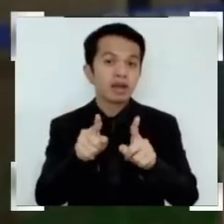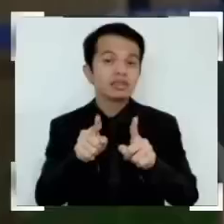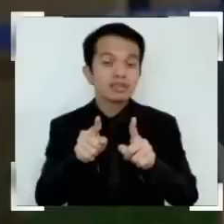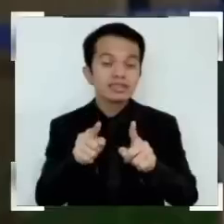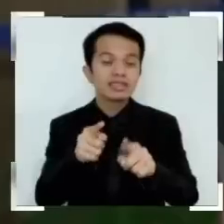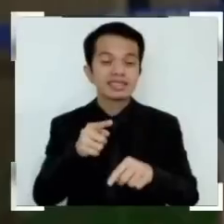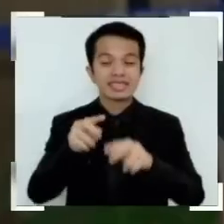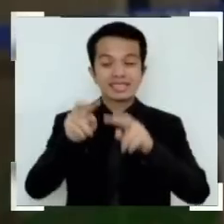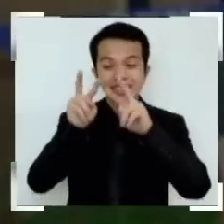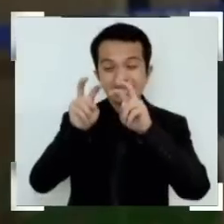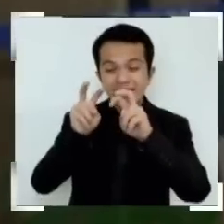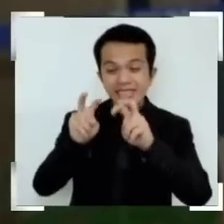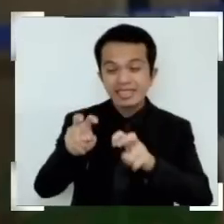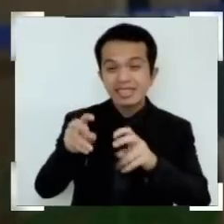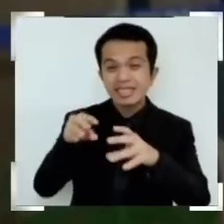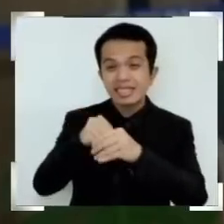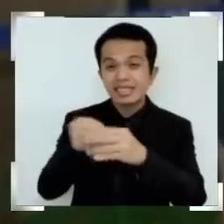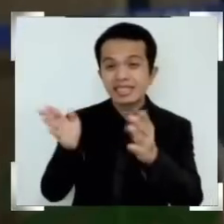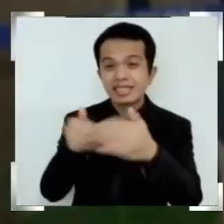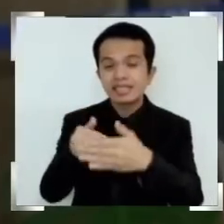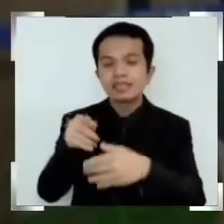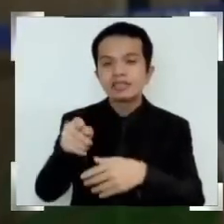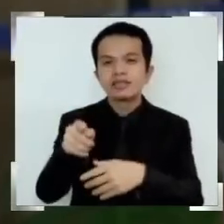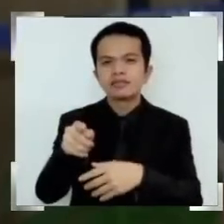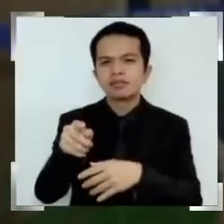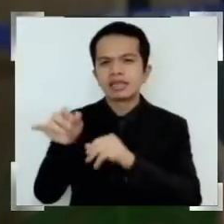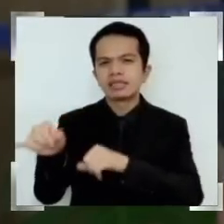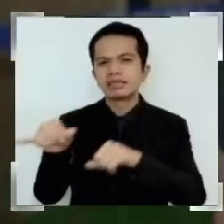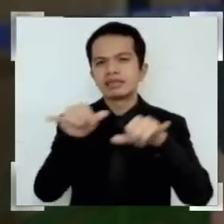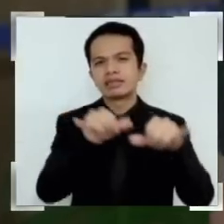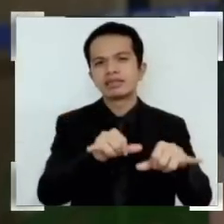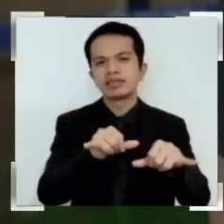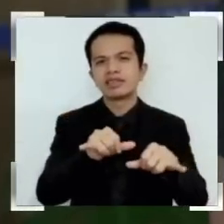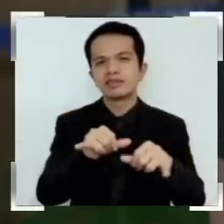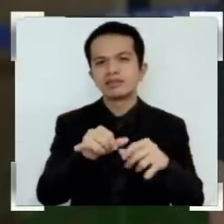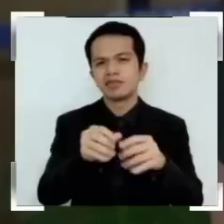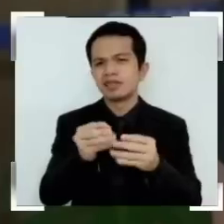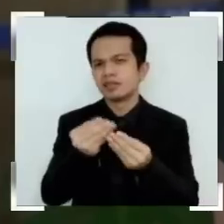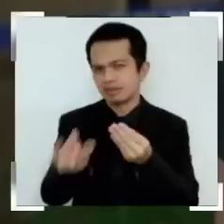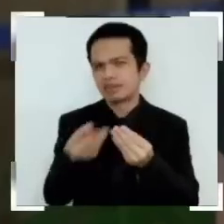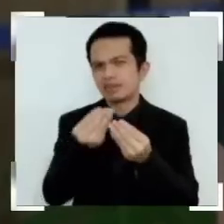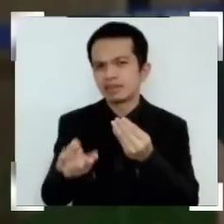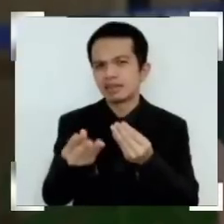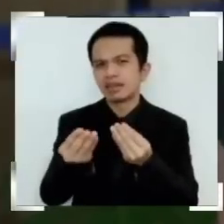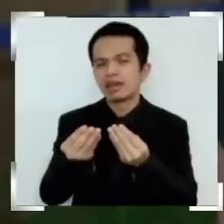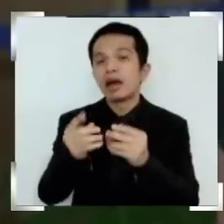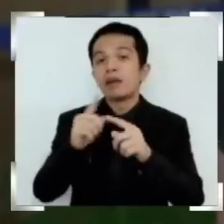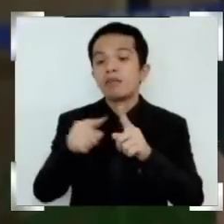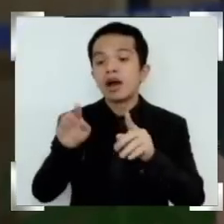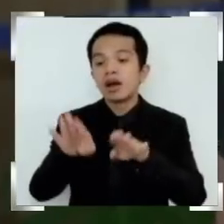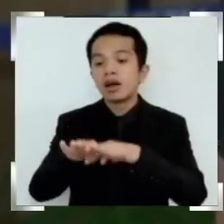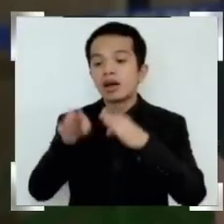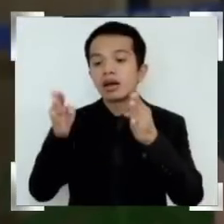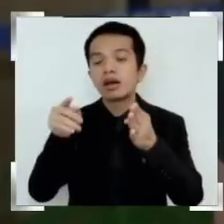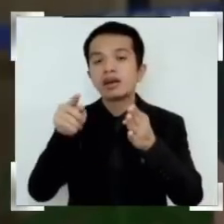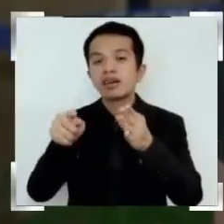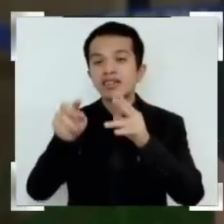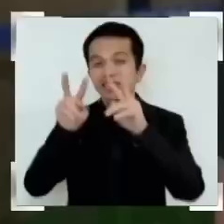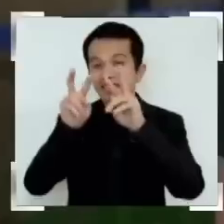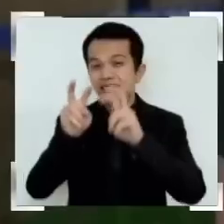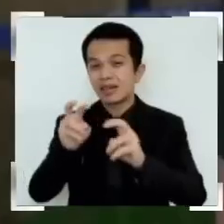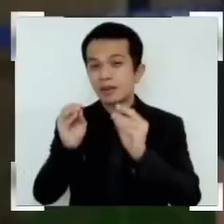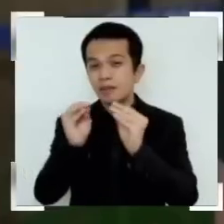packaging, it's quite similar dun sa playing cards. But upon opening nga ng ating Bureau of Customs Examiner, no, it turned